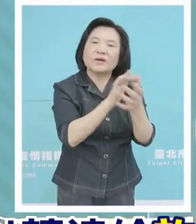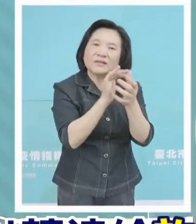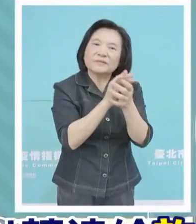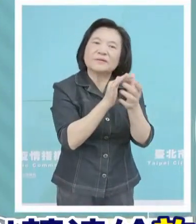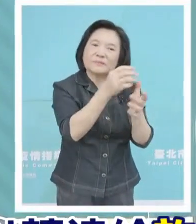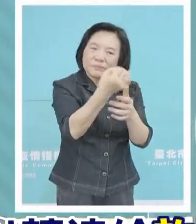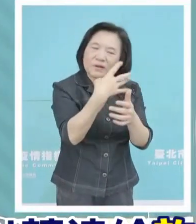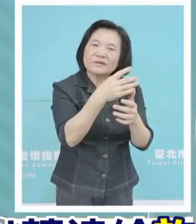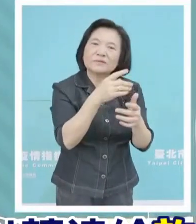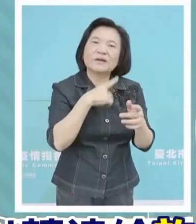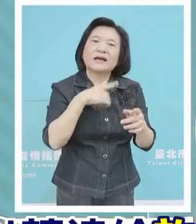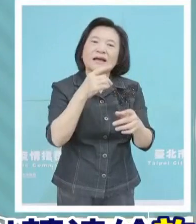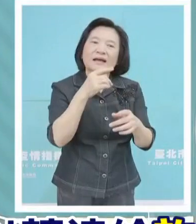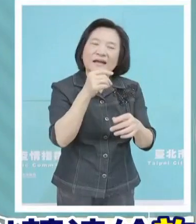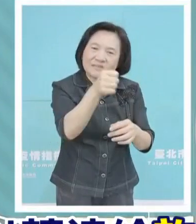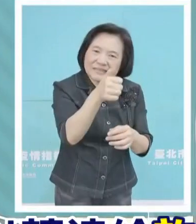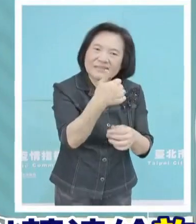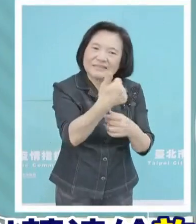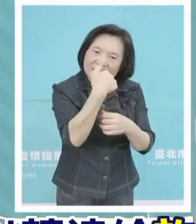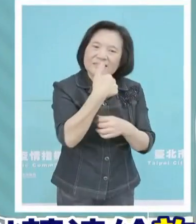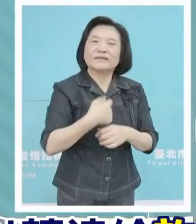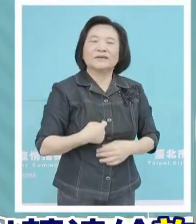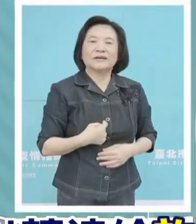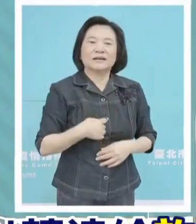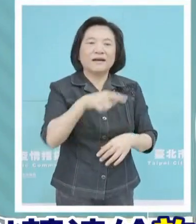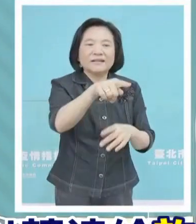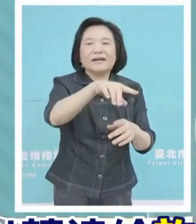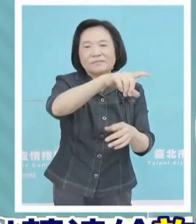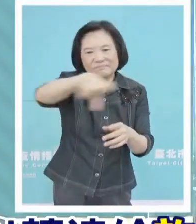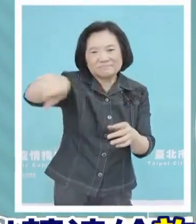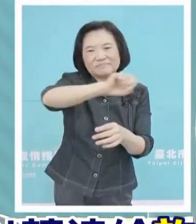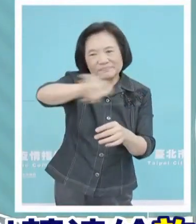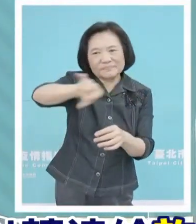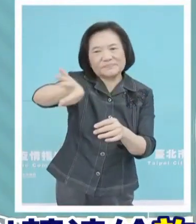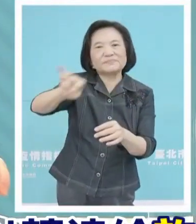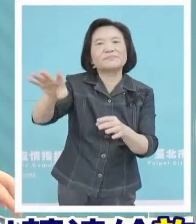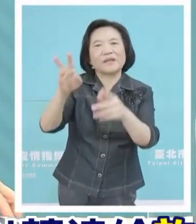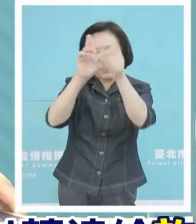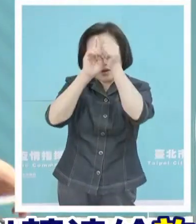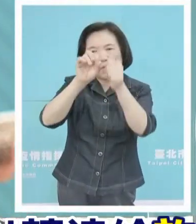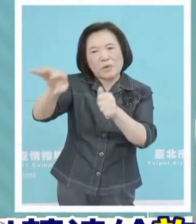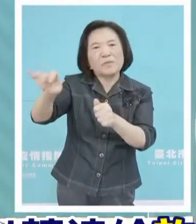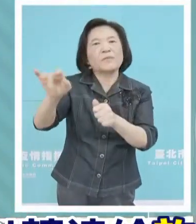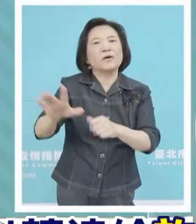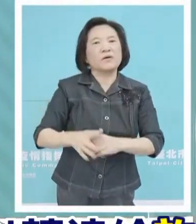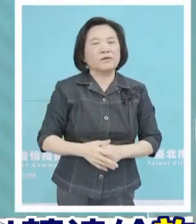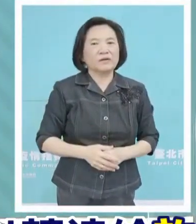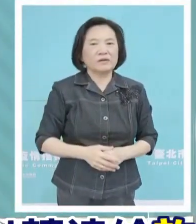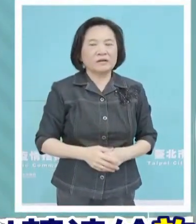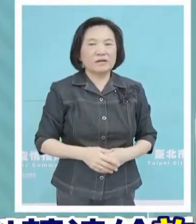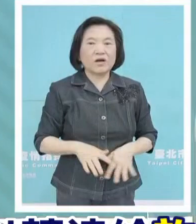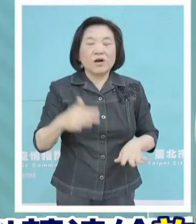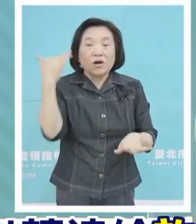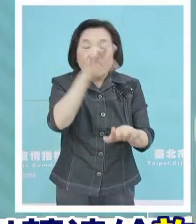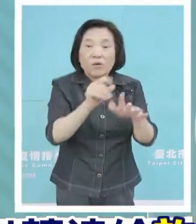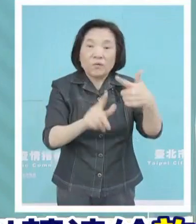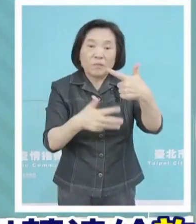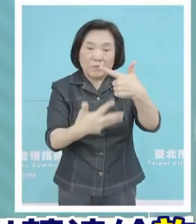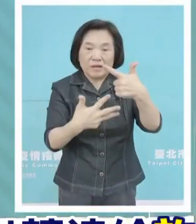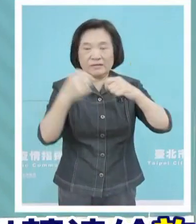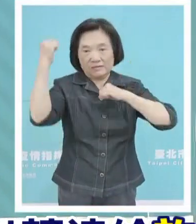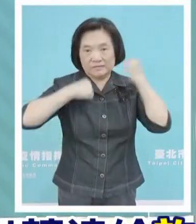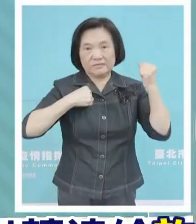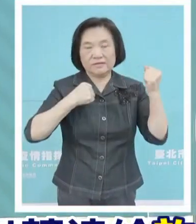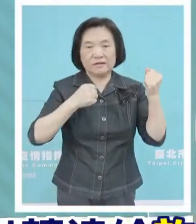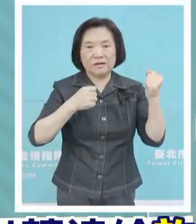很代转我们的资讯。突然间在6月8号的早上，我接到了也是同